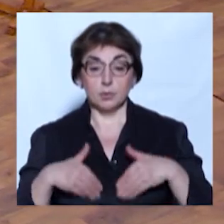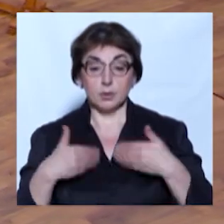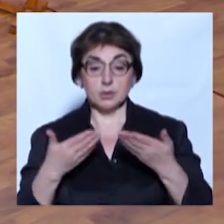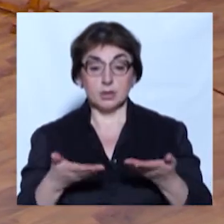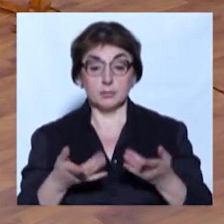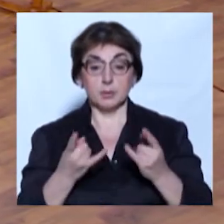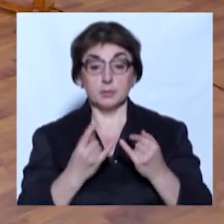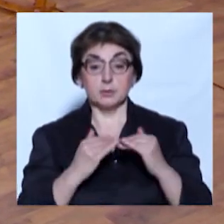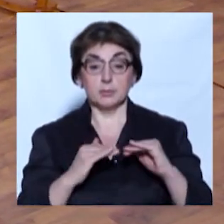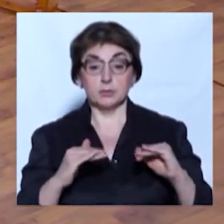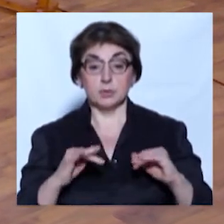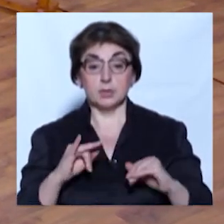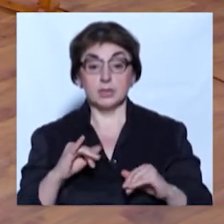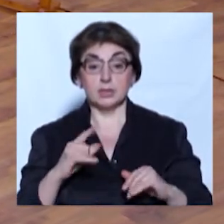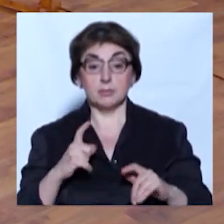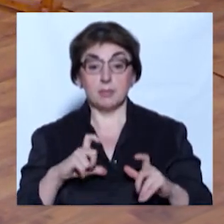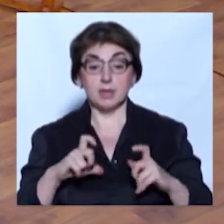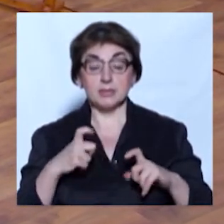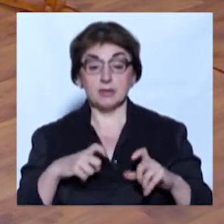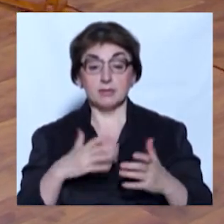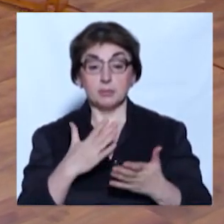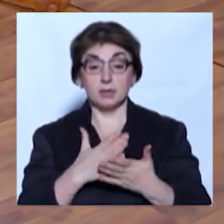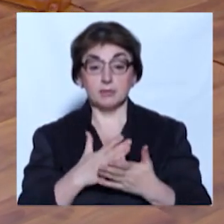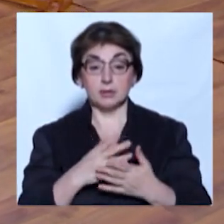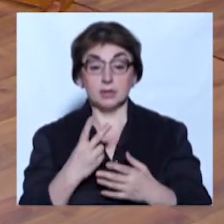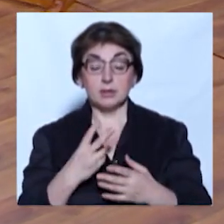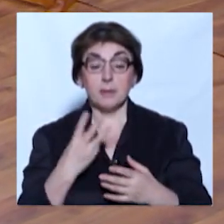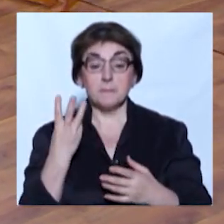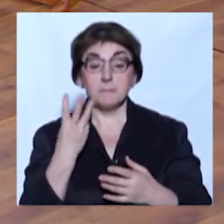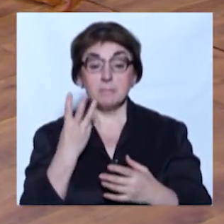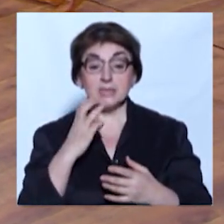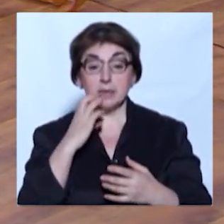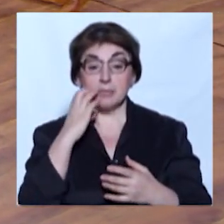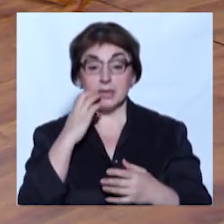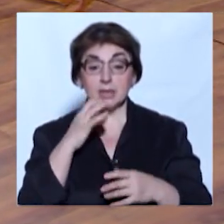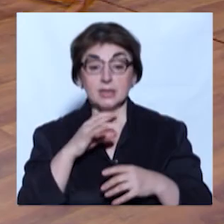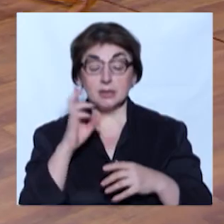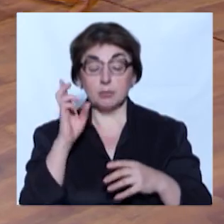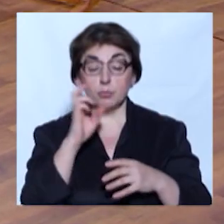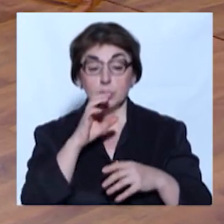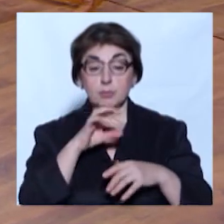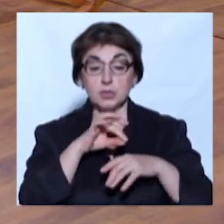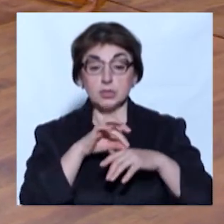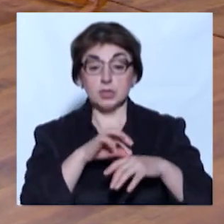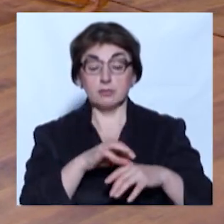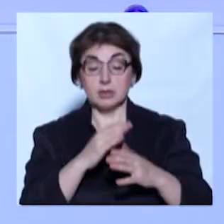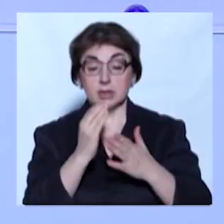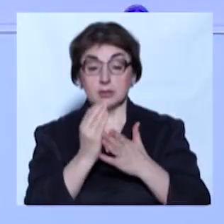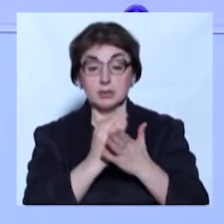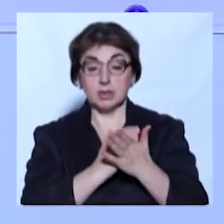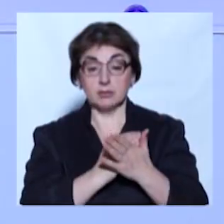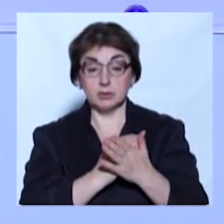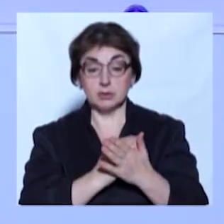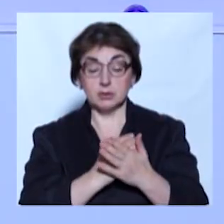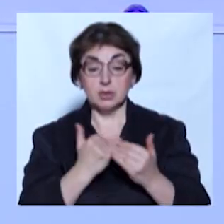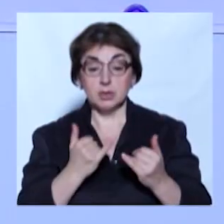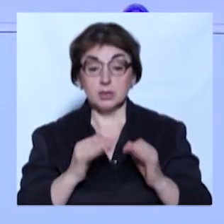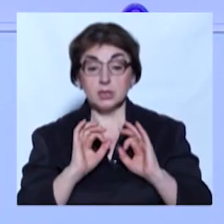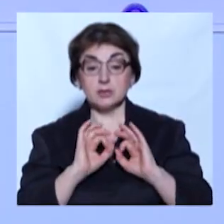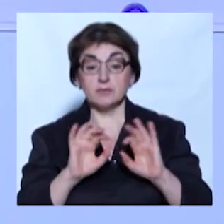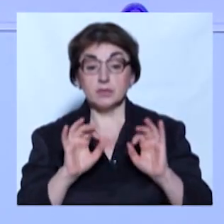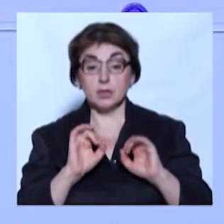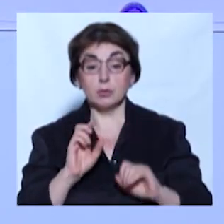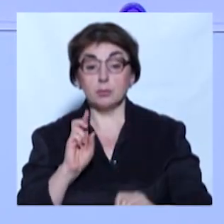მოგესალმებით ბავშვებო. Მე ვარ ერმა მასწავლებელი და დღეს მესამე კლასელებს გაკვეთილს ბუნებაში ჩაგიტარებთ. დღეს ჩვენ